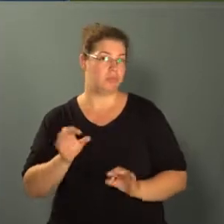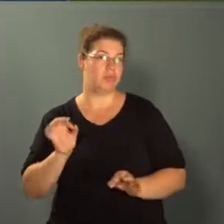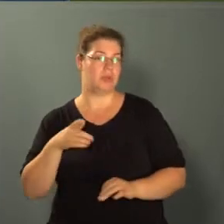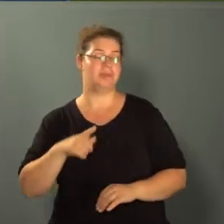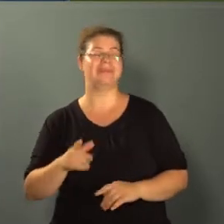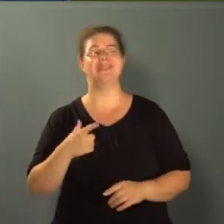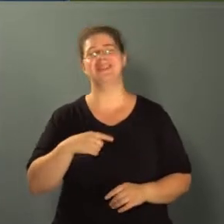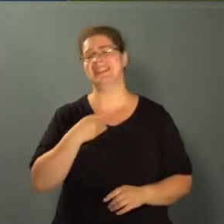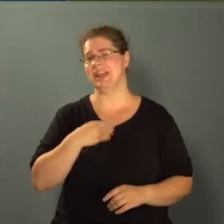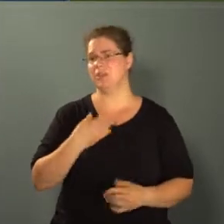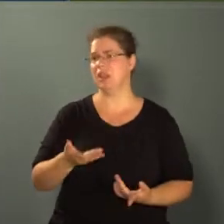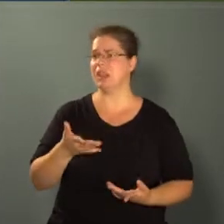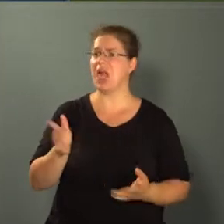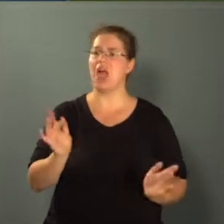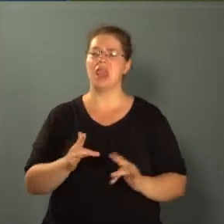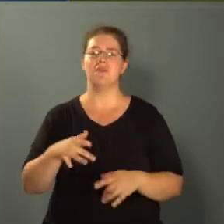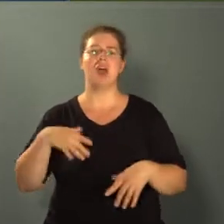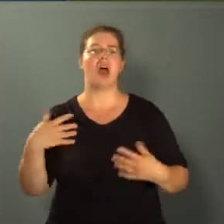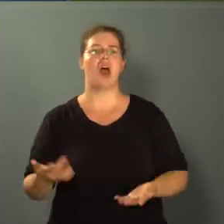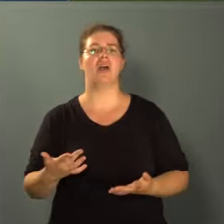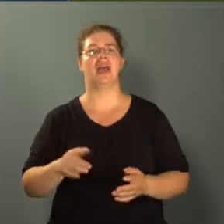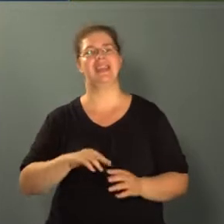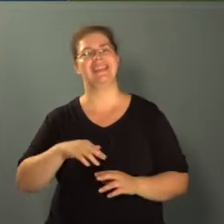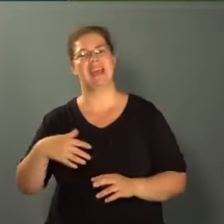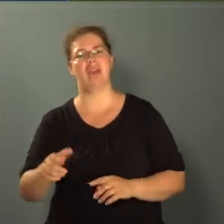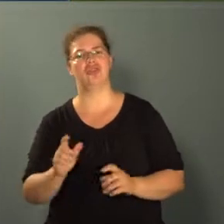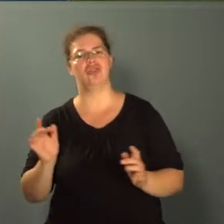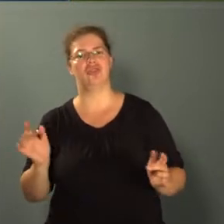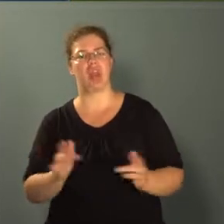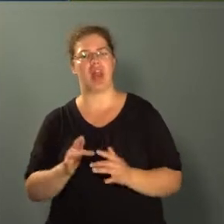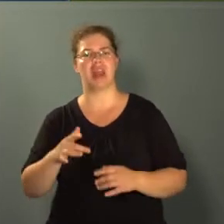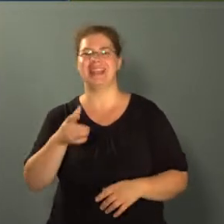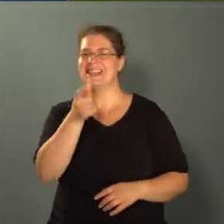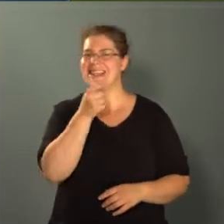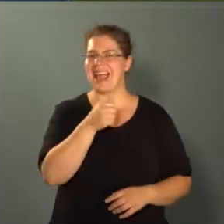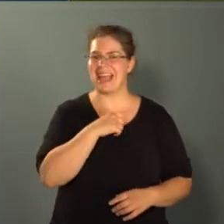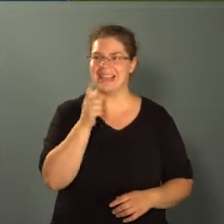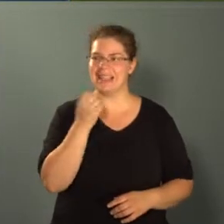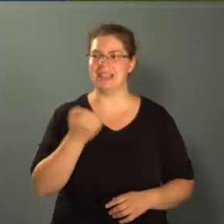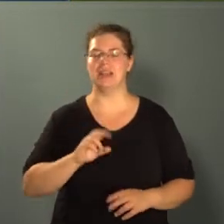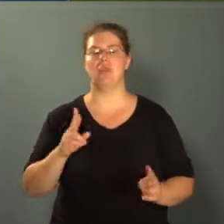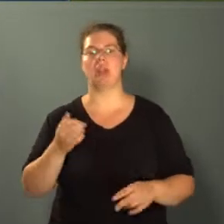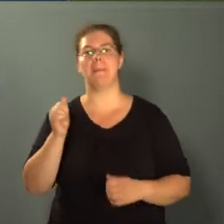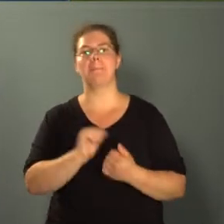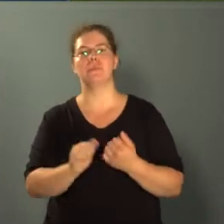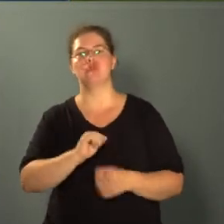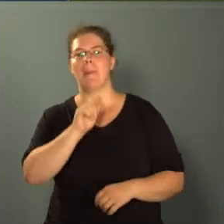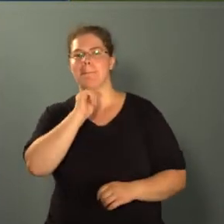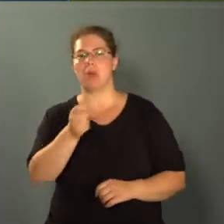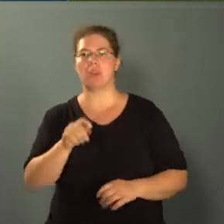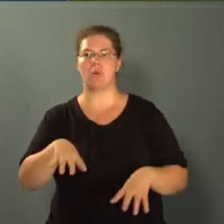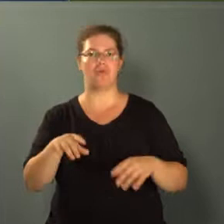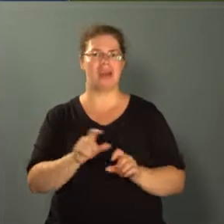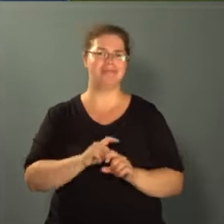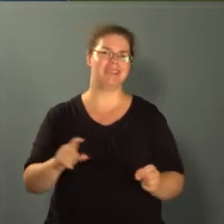nekünk, de voltak kellemetlenebb ellenfelek, akár a kiesés ellen küldő Cegléd, vagy aki ki is esett, a Mosó-Magyaróvár miatt vereséget